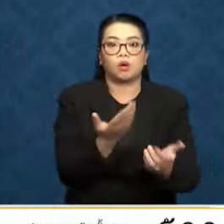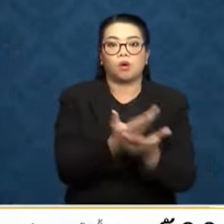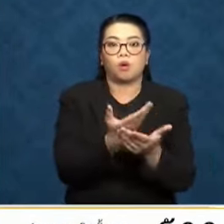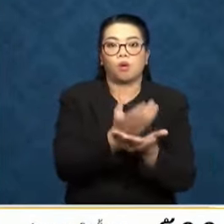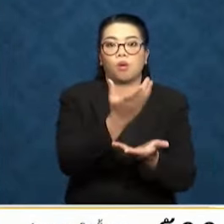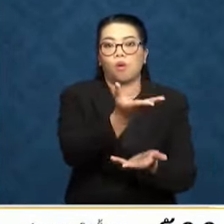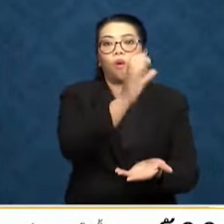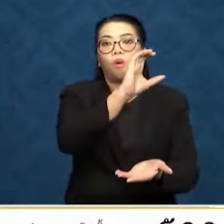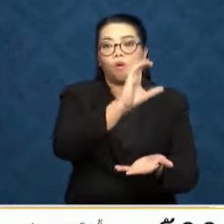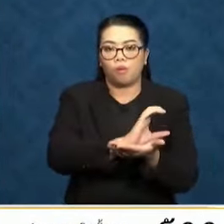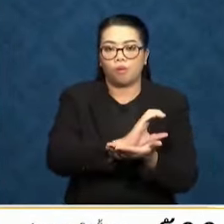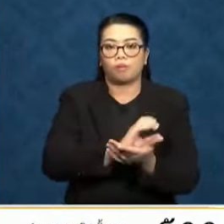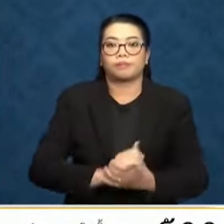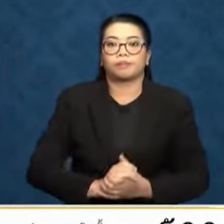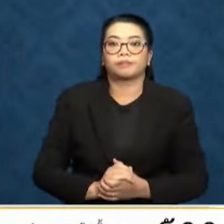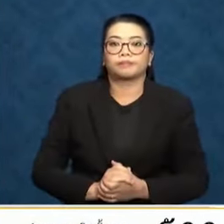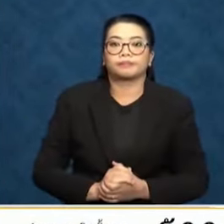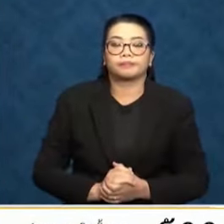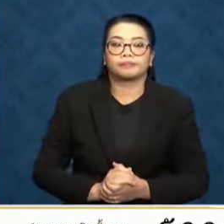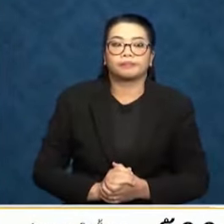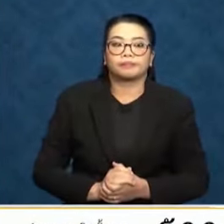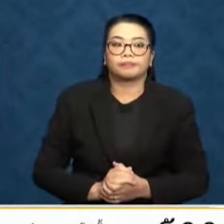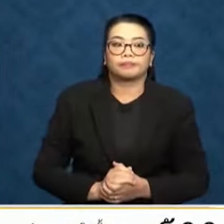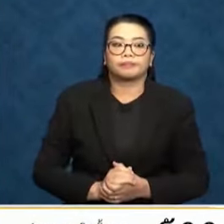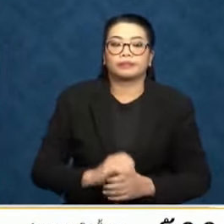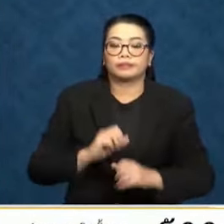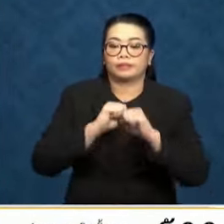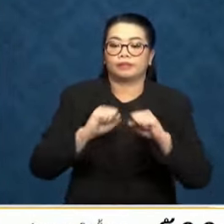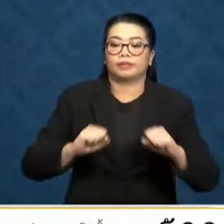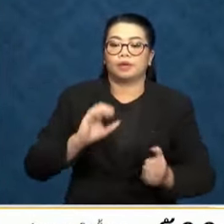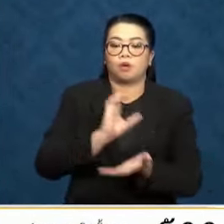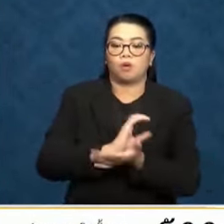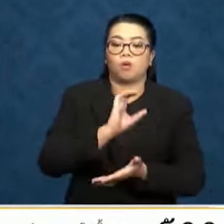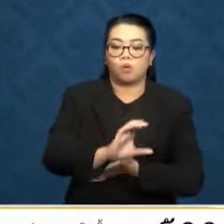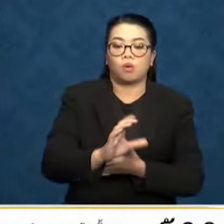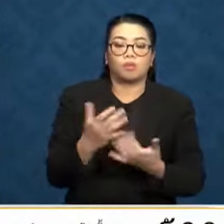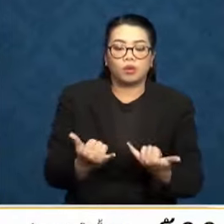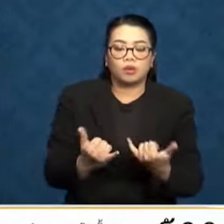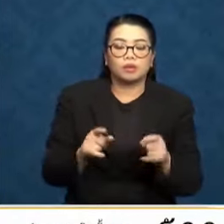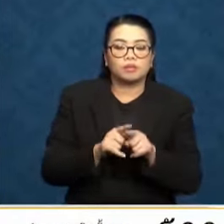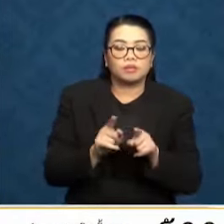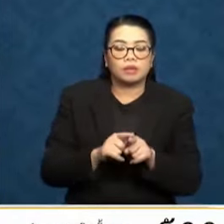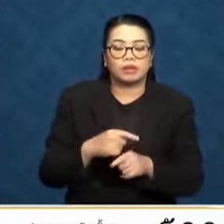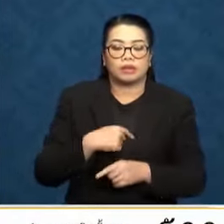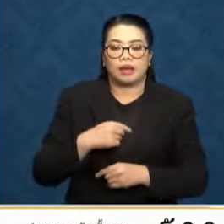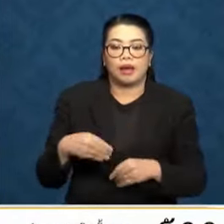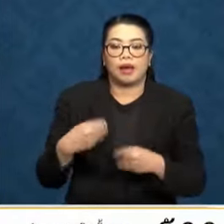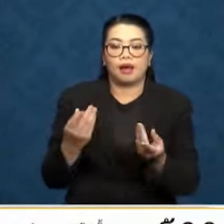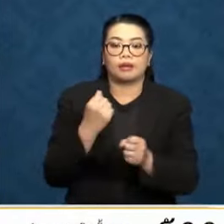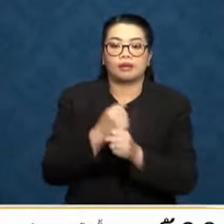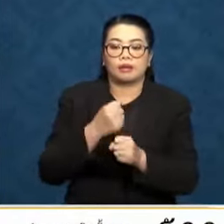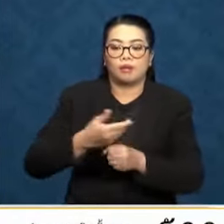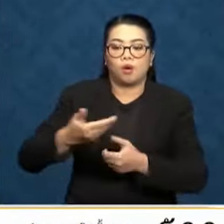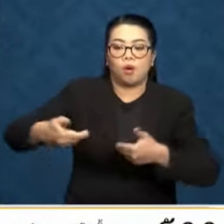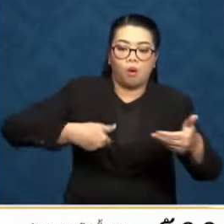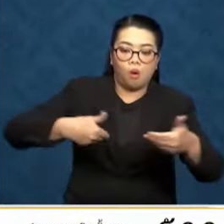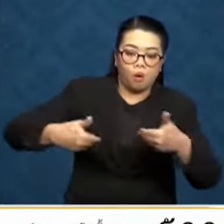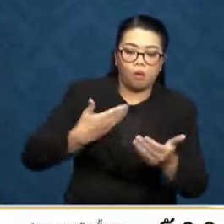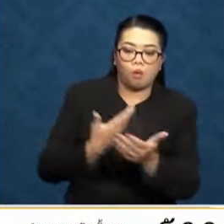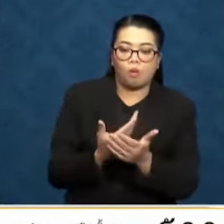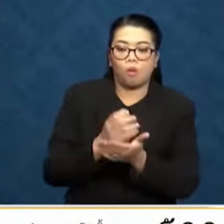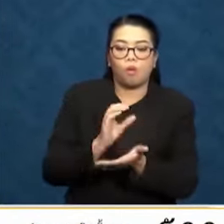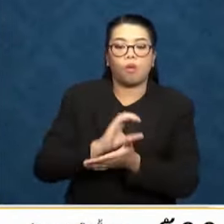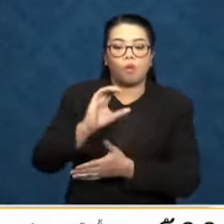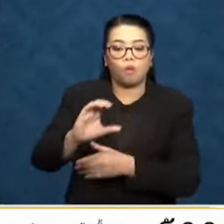ค่ะถ้าสิ่งที่สำนักงบทำอยู่ทุกวันนี้นะคะก็เพื่อให้การทำคำของบประมาณเนี่ยมี